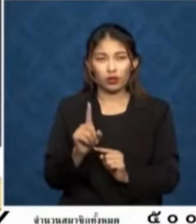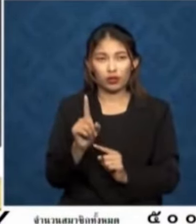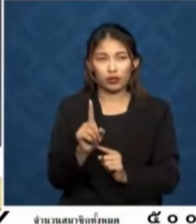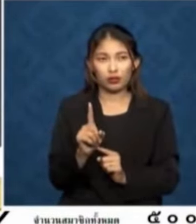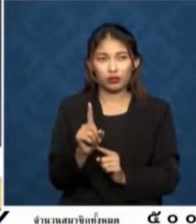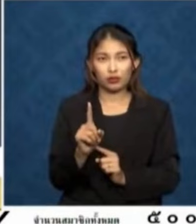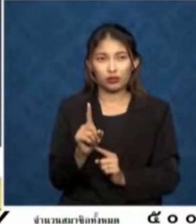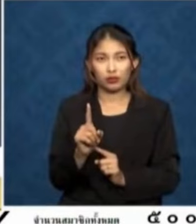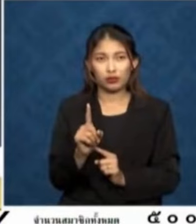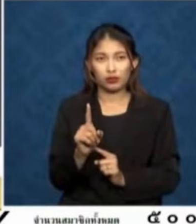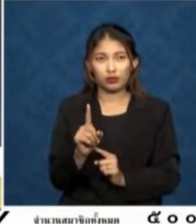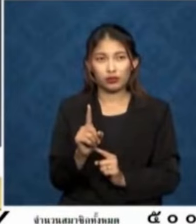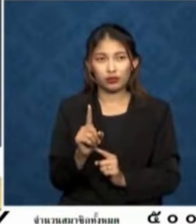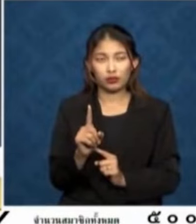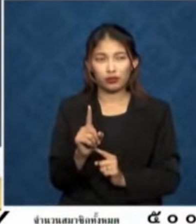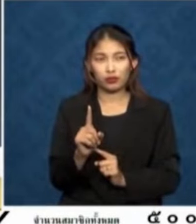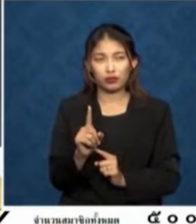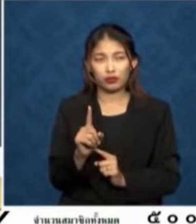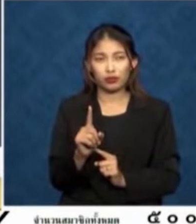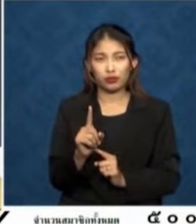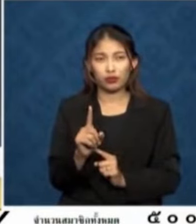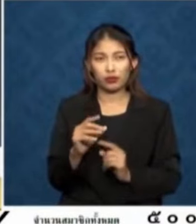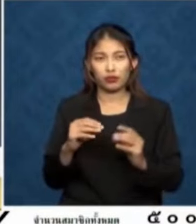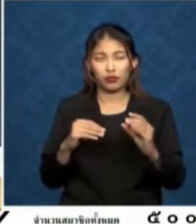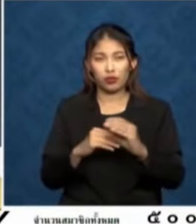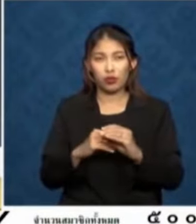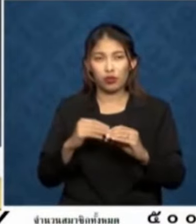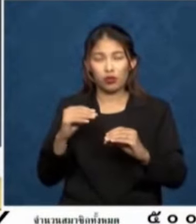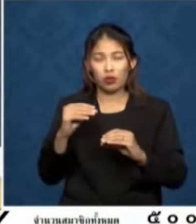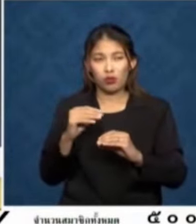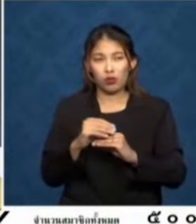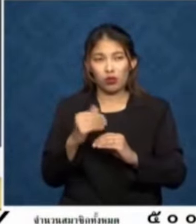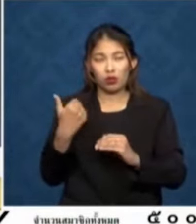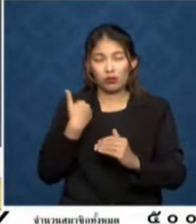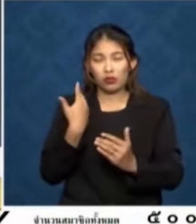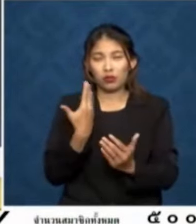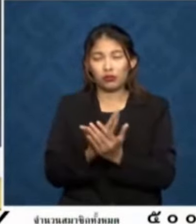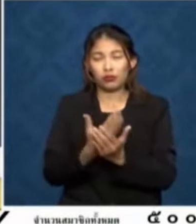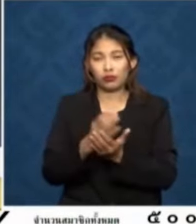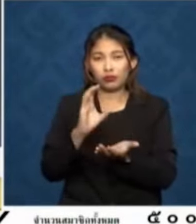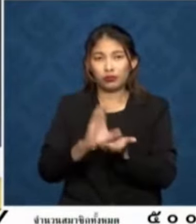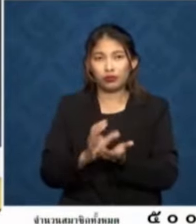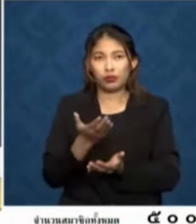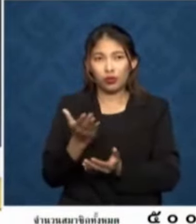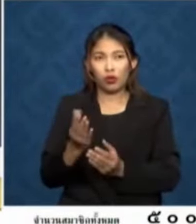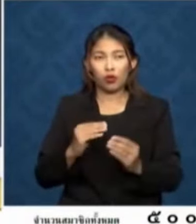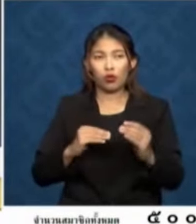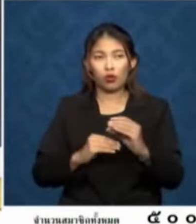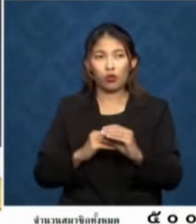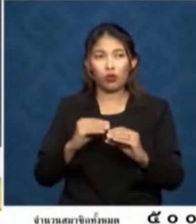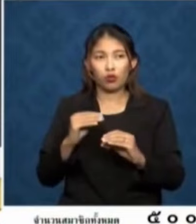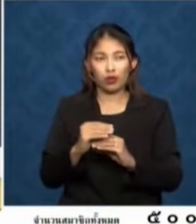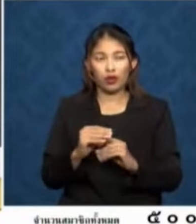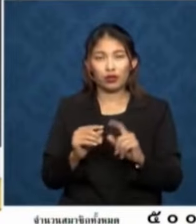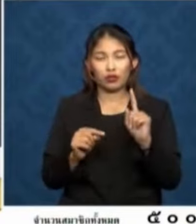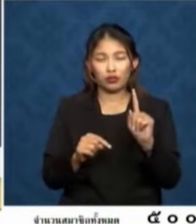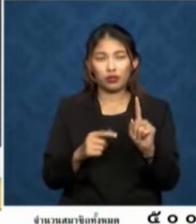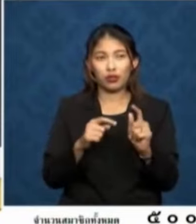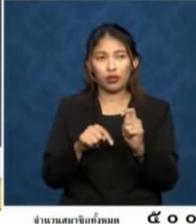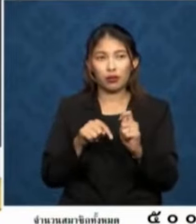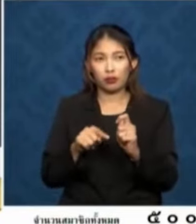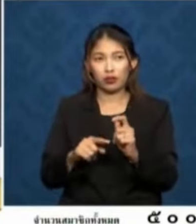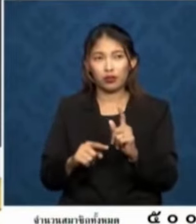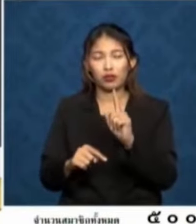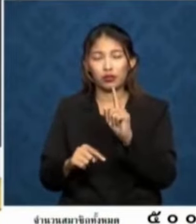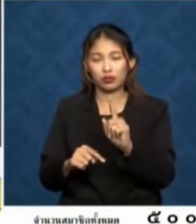คะโครงการที่ทางหน่วยงานนะคะเสนอของงบประมาณในปีนี้นะคะโครงการ 1อำเภอ 1แปลงเกษตร